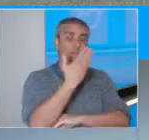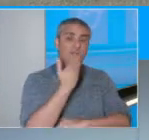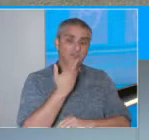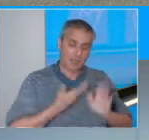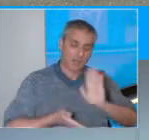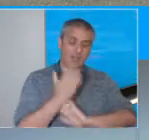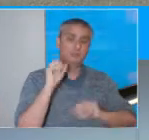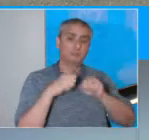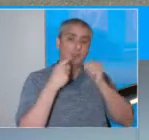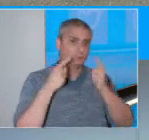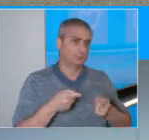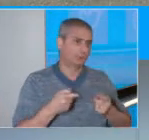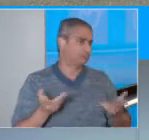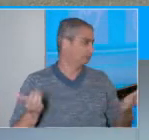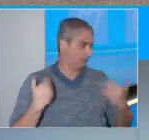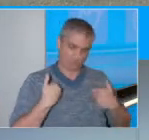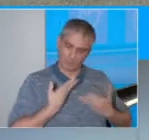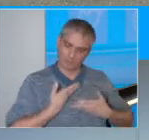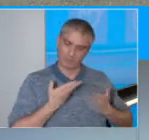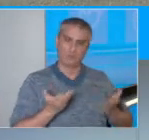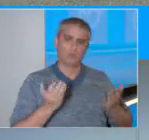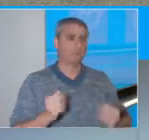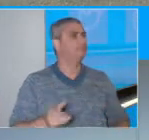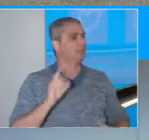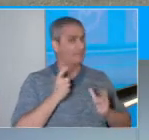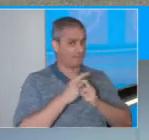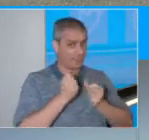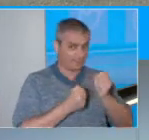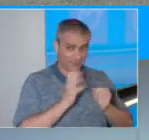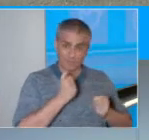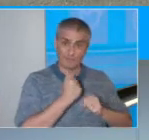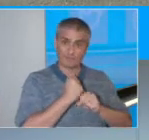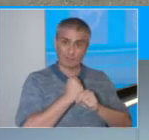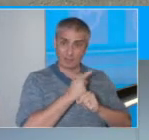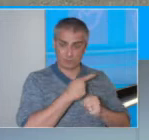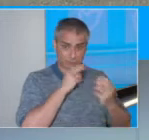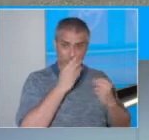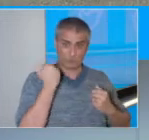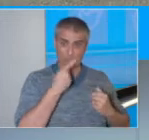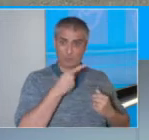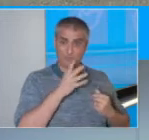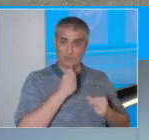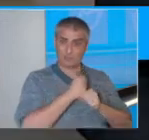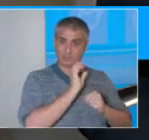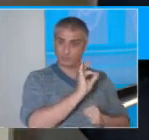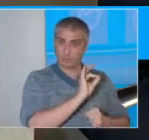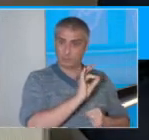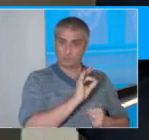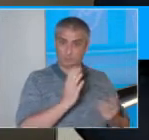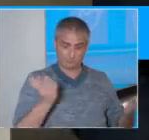ישראל לצאת מהמשבר הזה, אנחנו נקבל אותו. גם מפלגת מרנס, גם מפלגת העבודה ששוחחנו מקודם עם נציגה